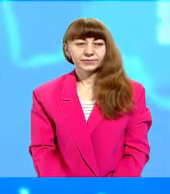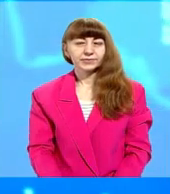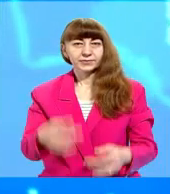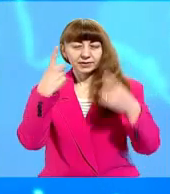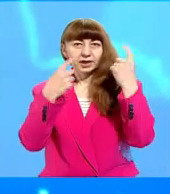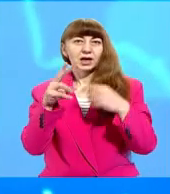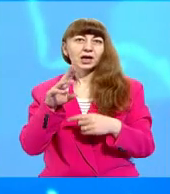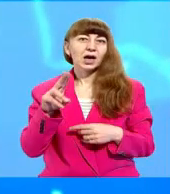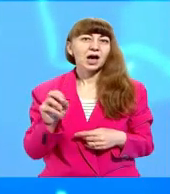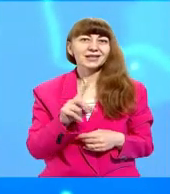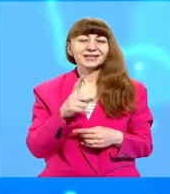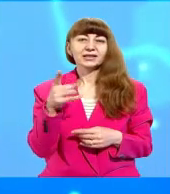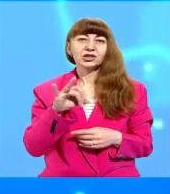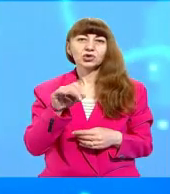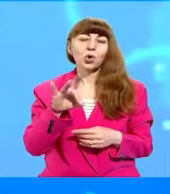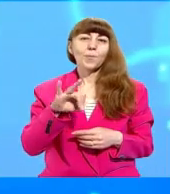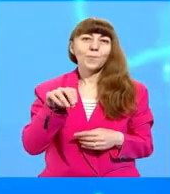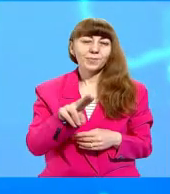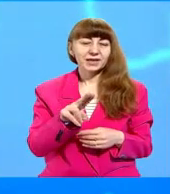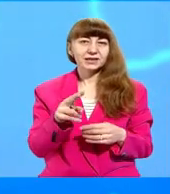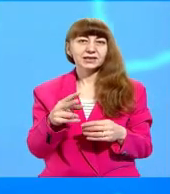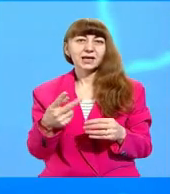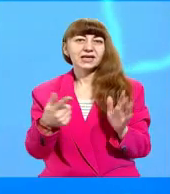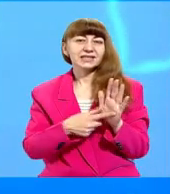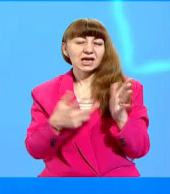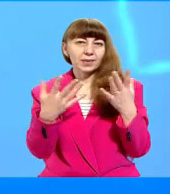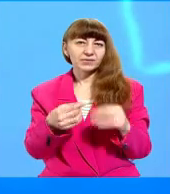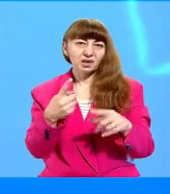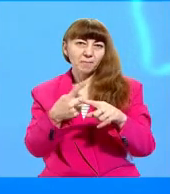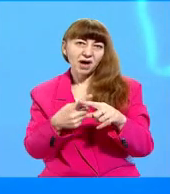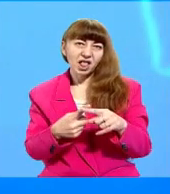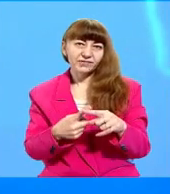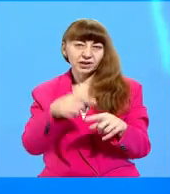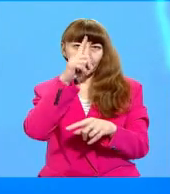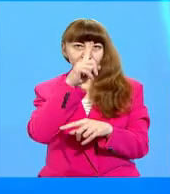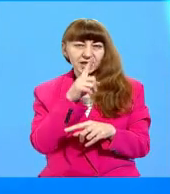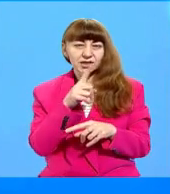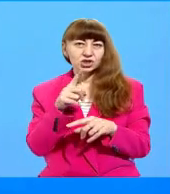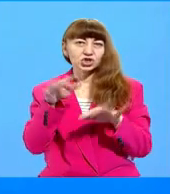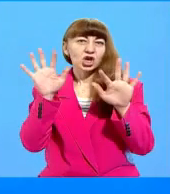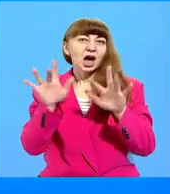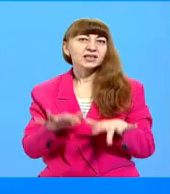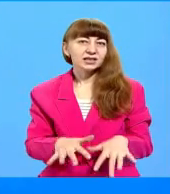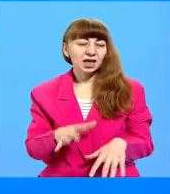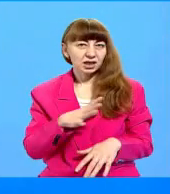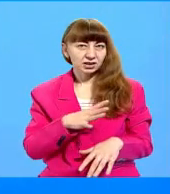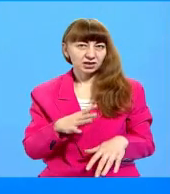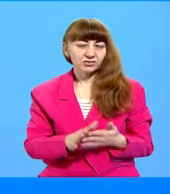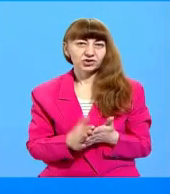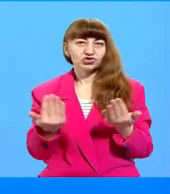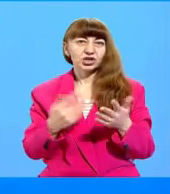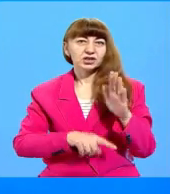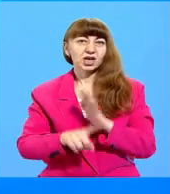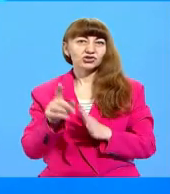Қазгидромет мәліметтері бойынша қаңтардың алғашқы 7 күнінде айлық жауын шашынның жартысы түскен. Мердігер ұйымдардың қызметкерлері